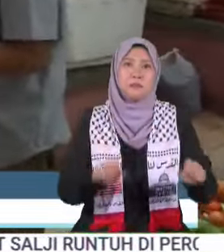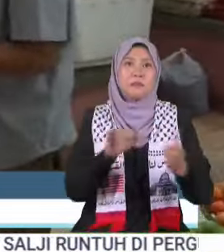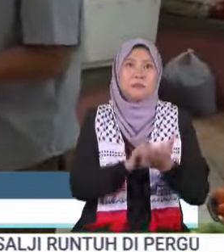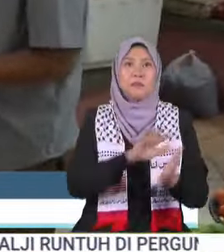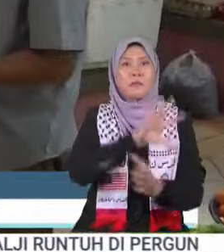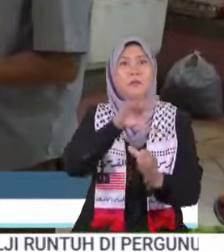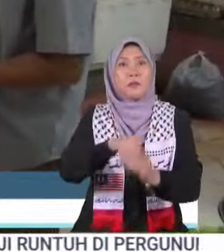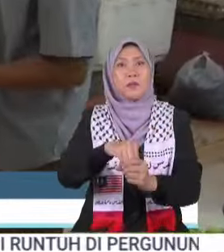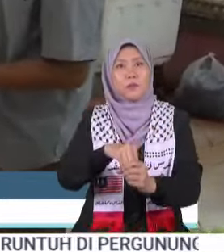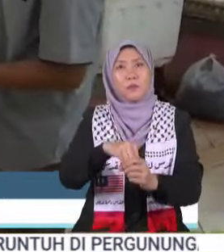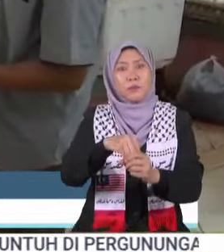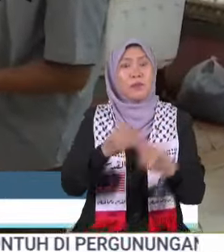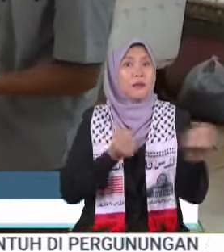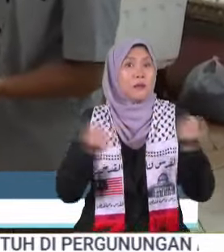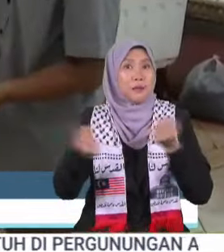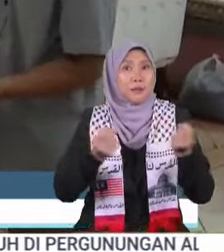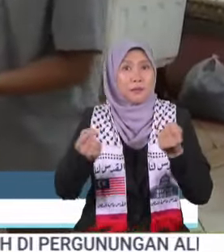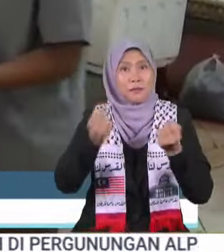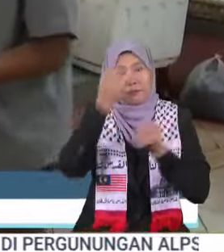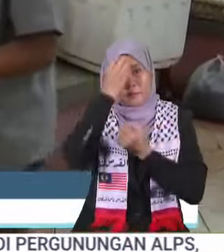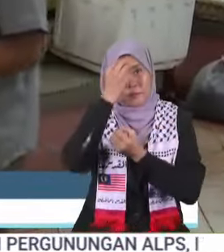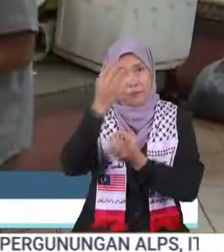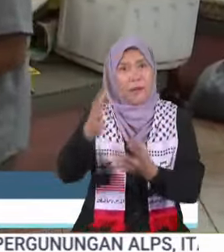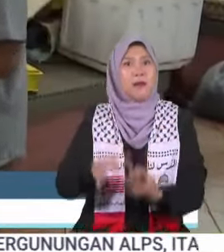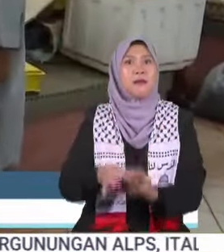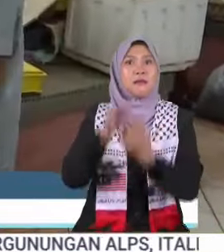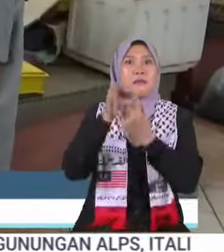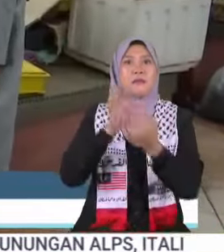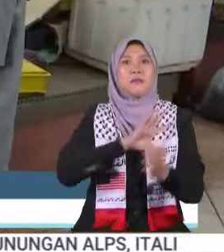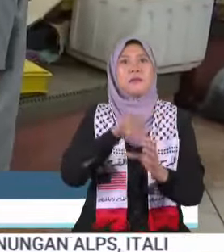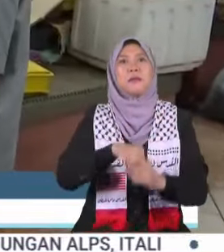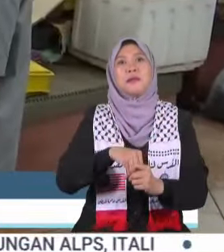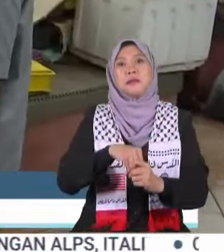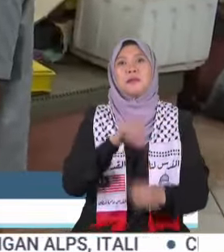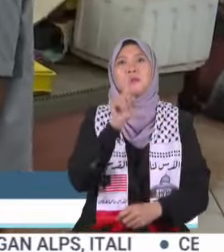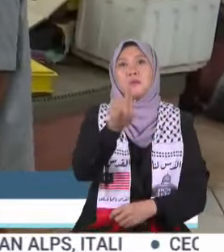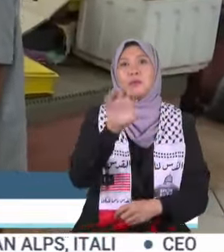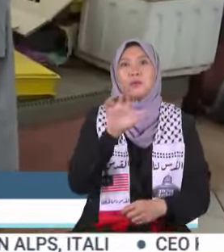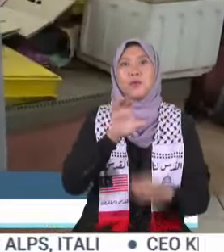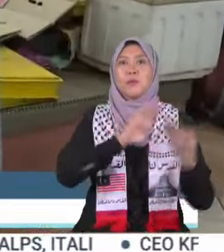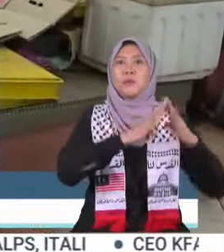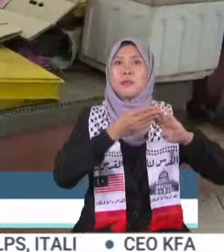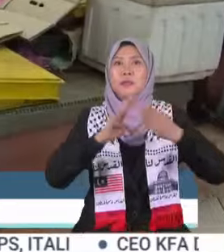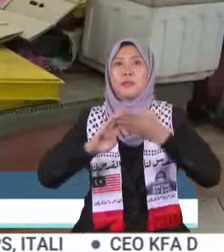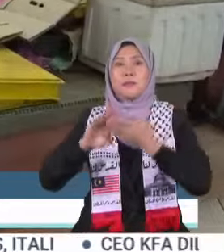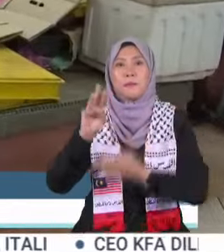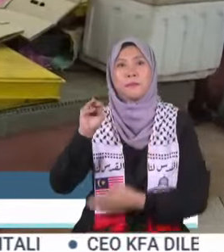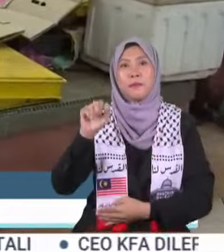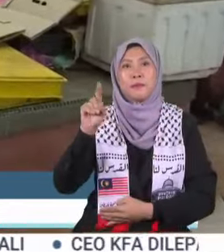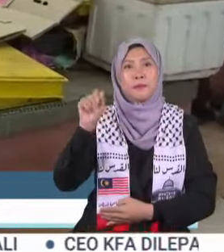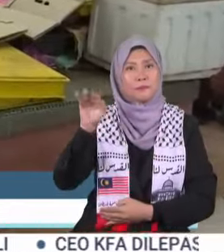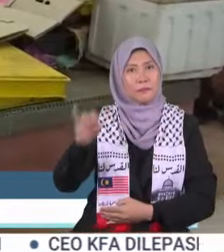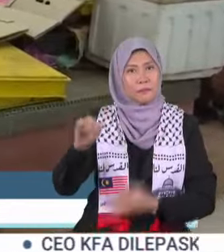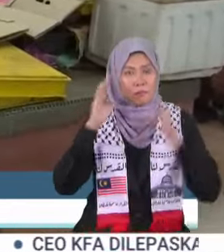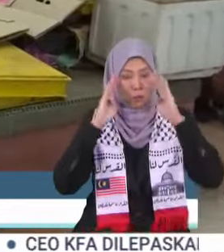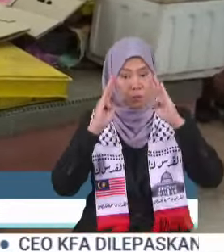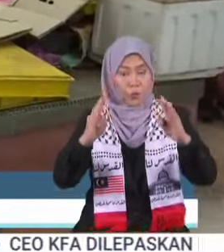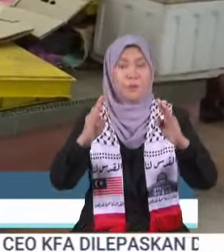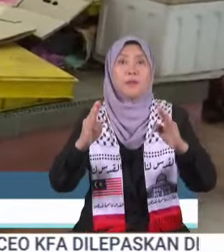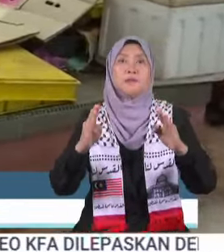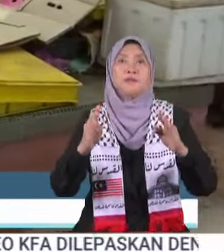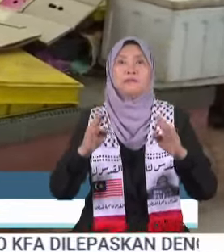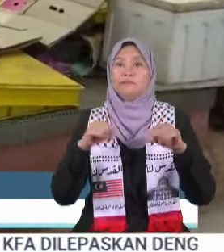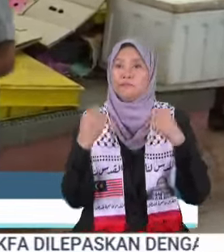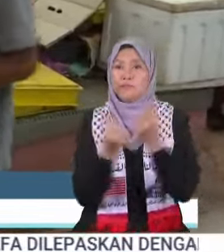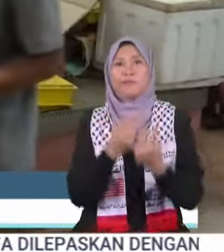pelaksanaan info on Wheels iow khas melibatkan lebih 100 komuniti Madani fokus diberikan kepada golongan lebih